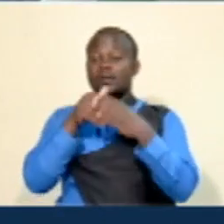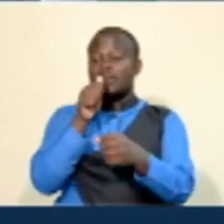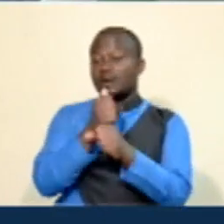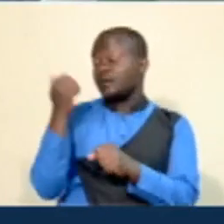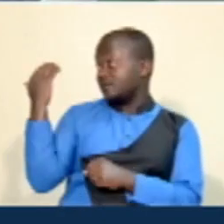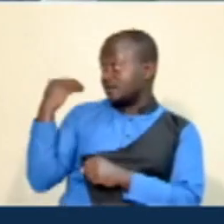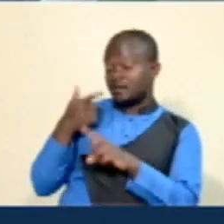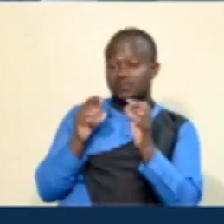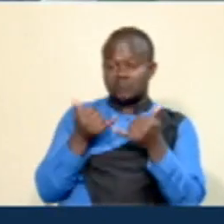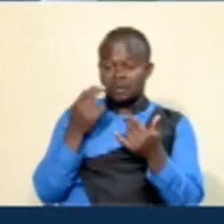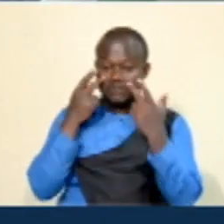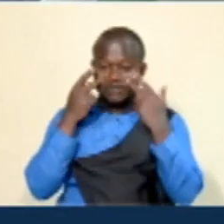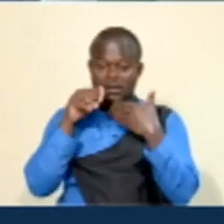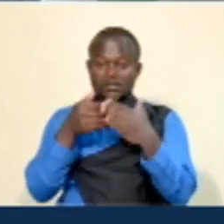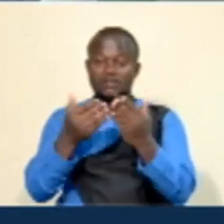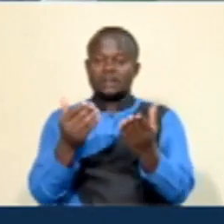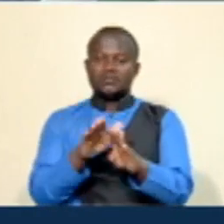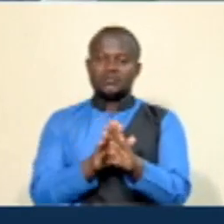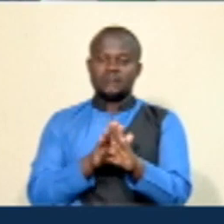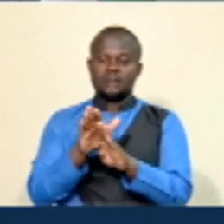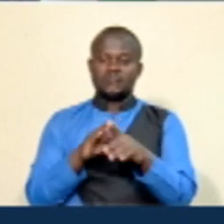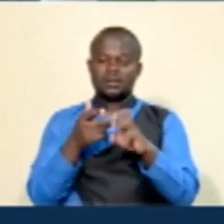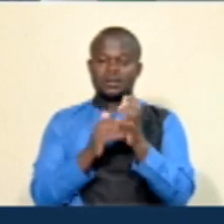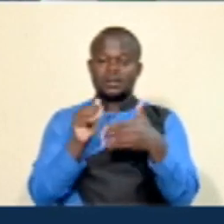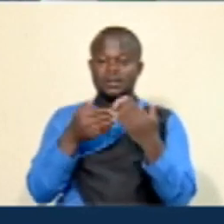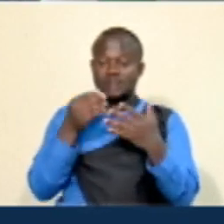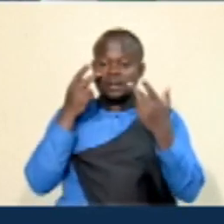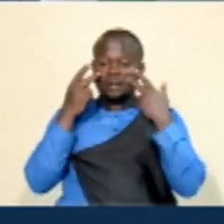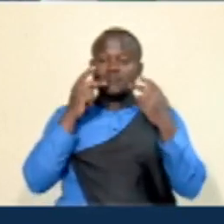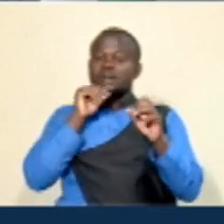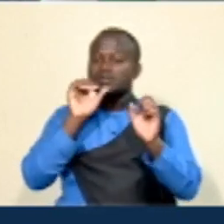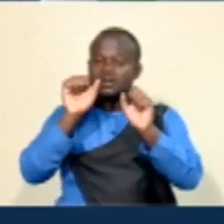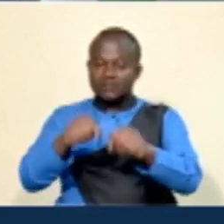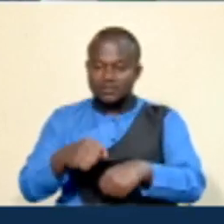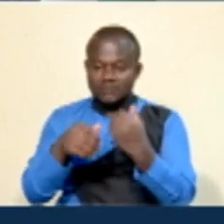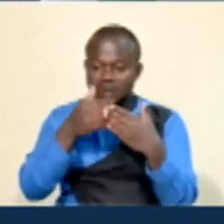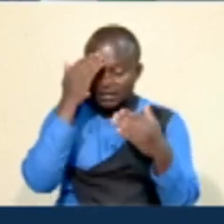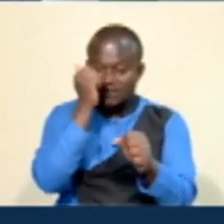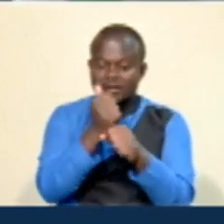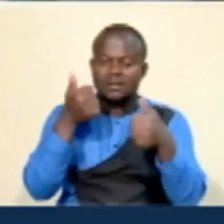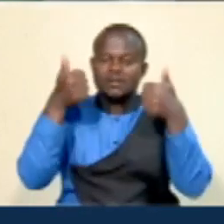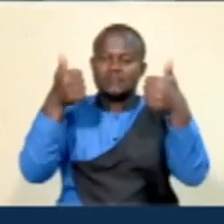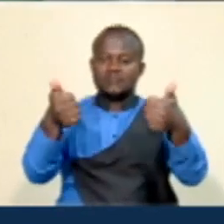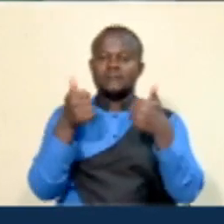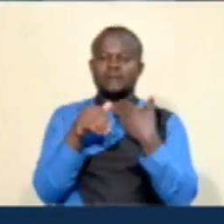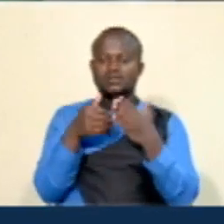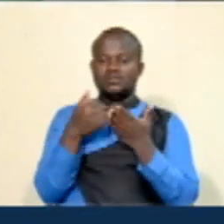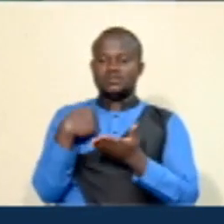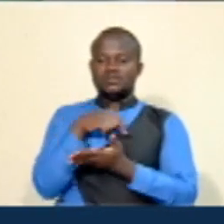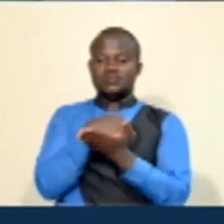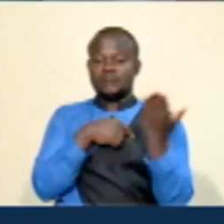bigenda buhoro, unarebye usanga bitarakunze kugira ngo bakore neza. Aha ngaha kubera